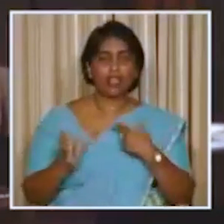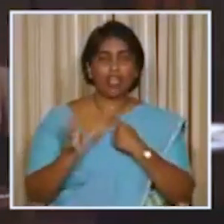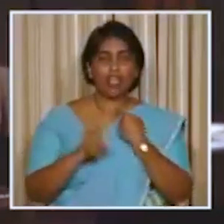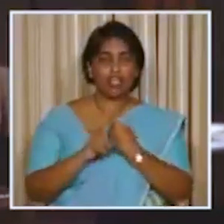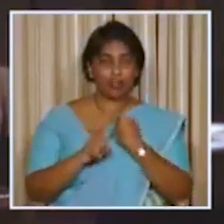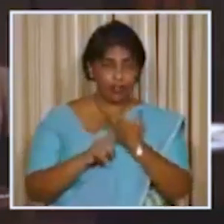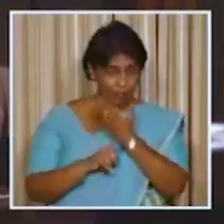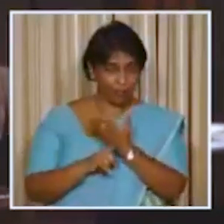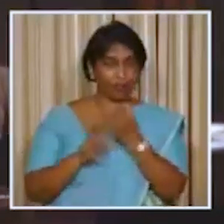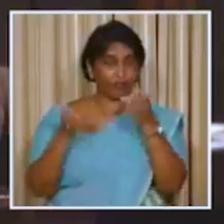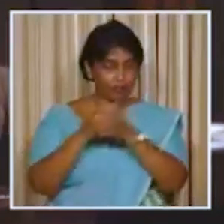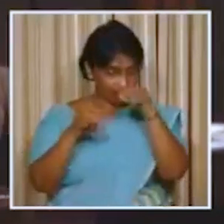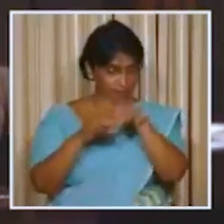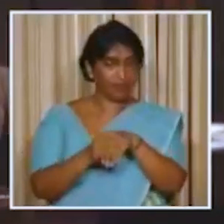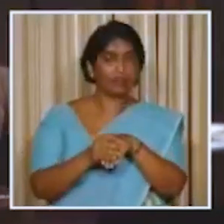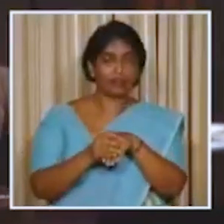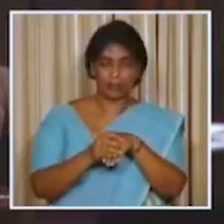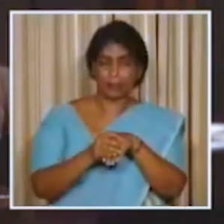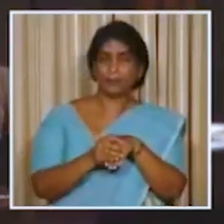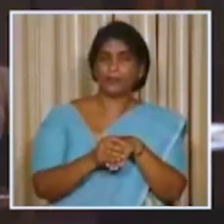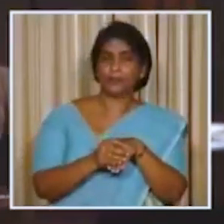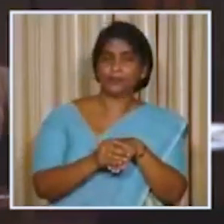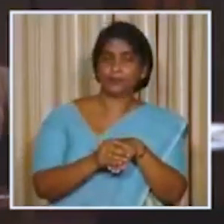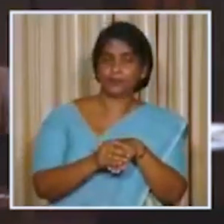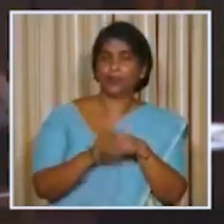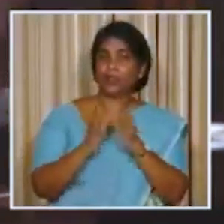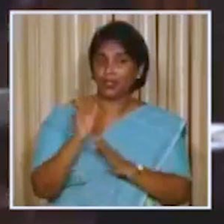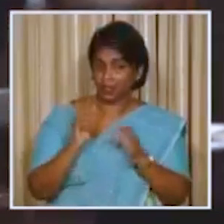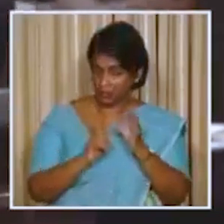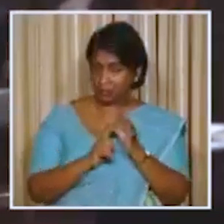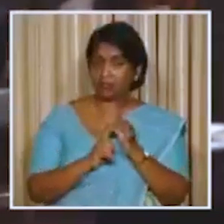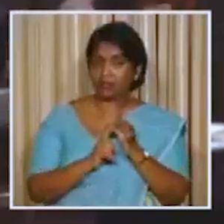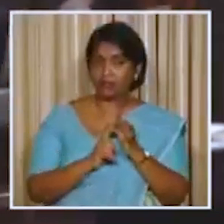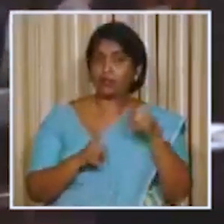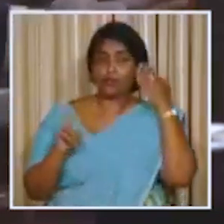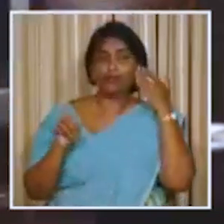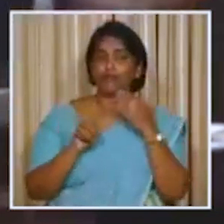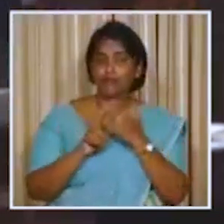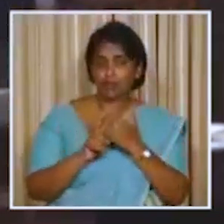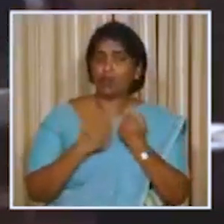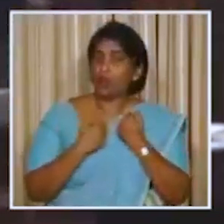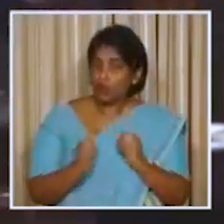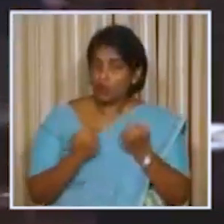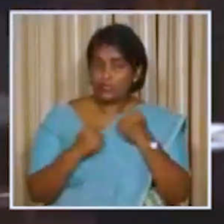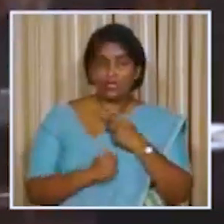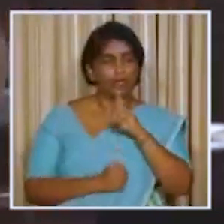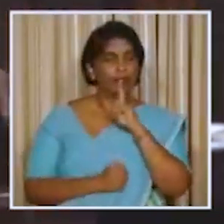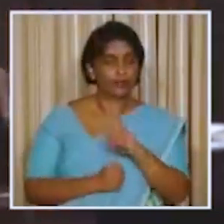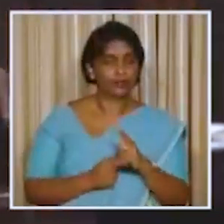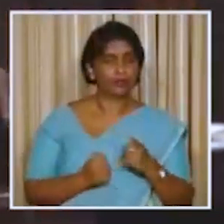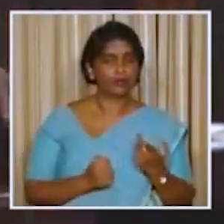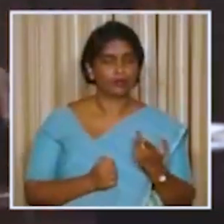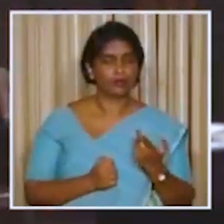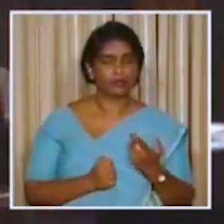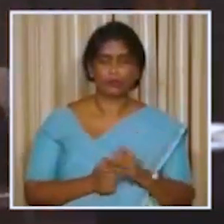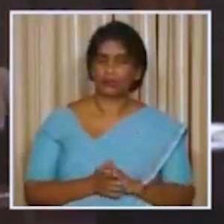போட்டி போட்டவரும் வந்து அந்த கல்முனை பிரதேச செயலகம் தொடர்பாக நாங்கள் உள்ளியா செய்வோம். ஆனால் இன்று வரைக்கும் நீங்கள் அந்த பிரதேசத்தை மாறும் மக்களே